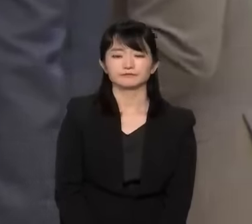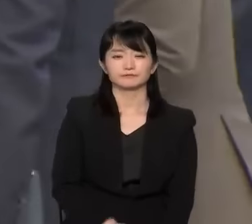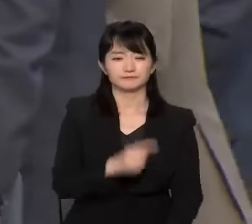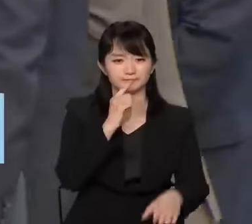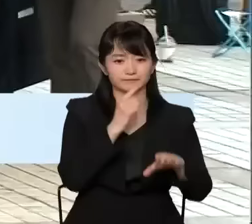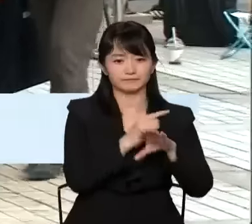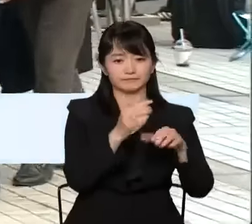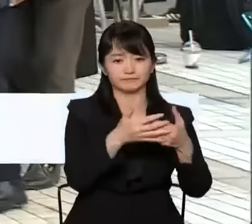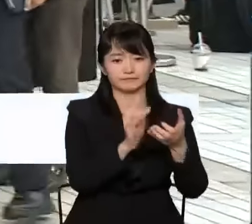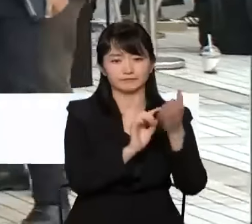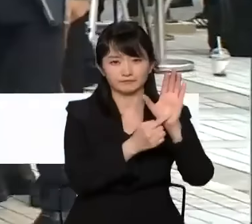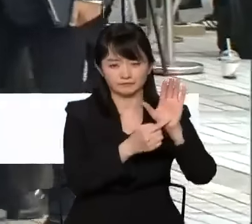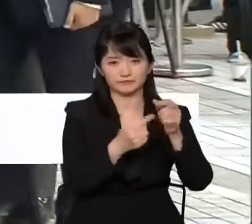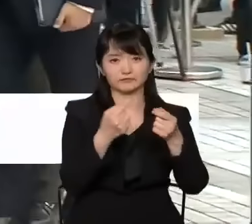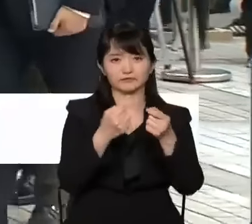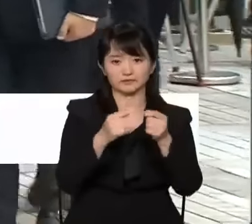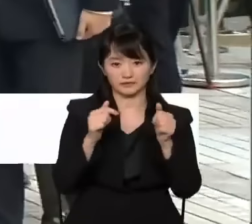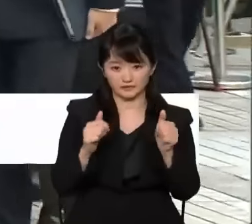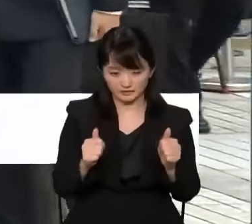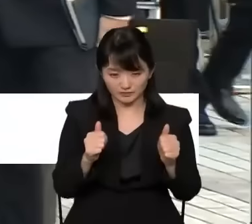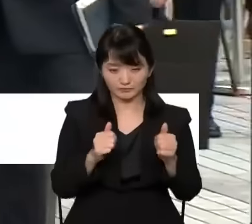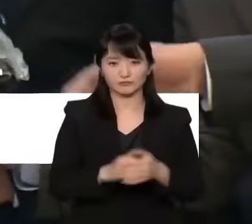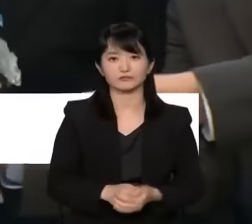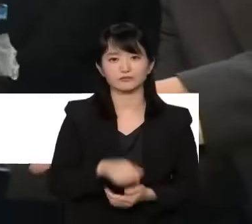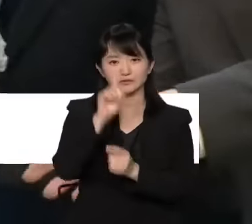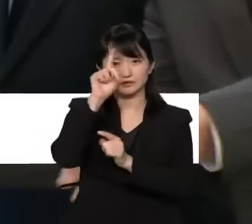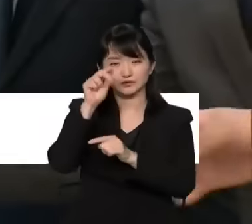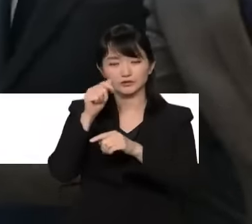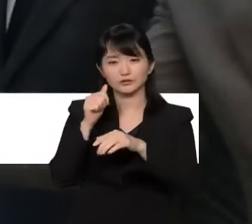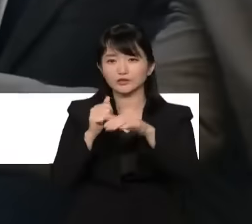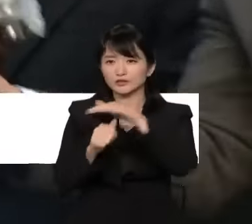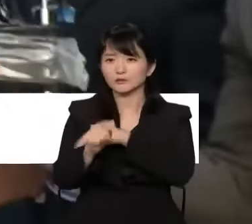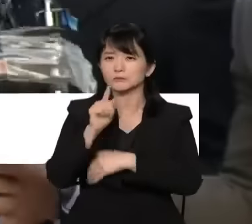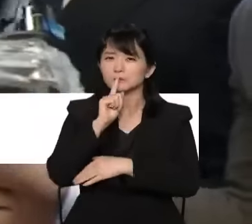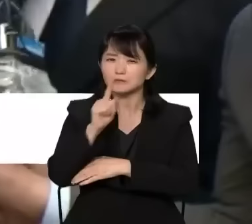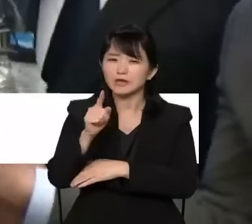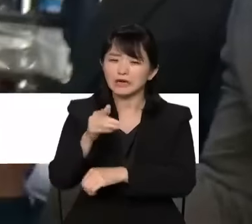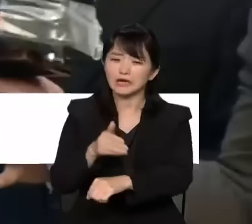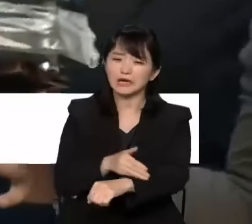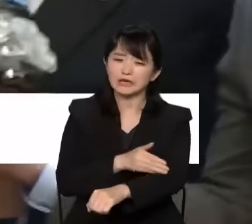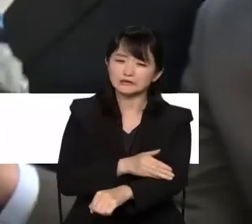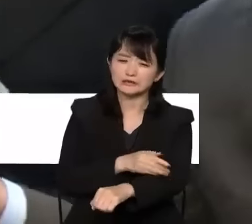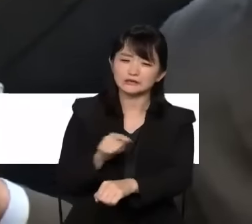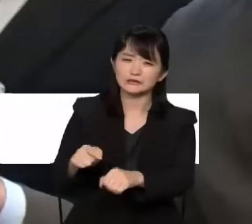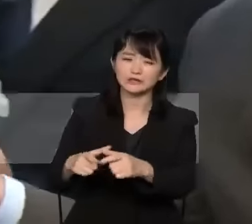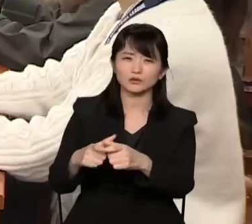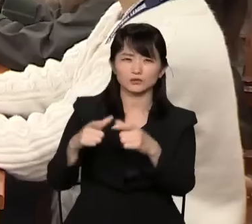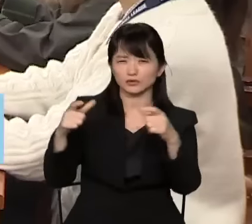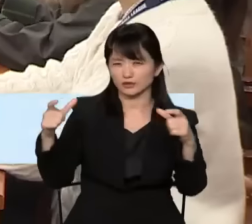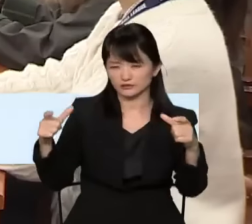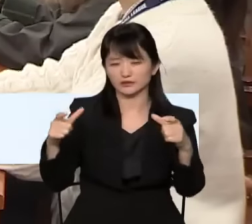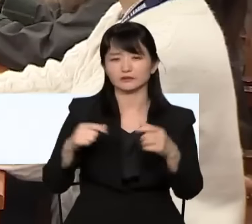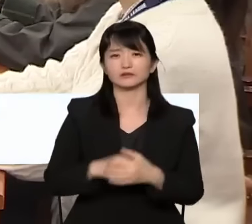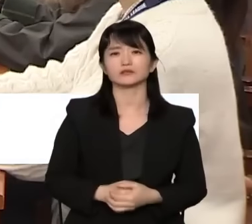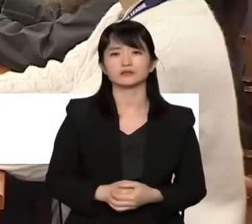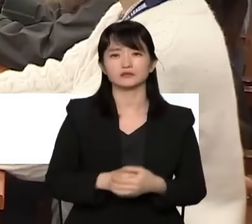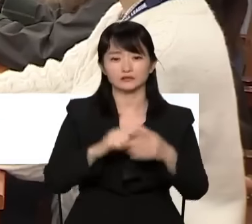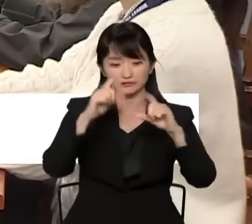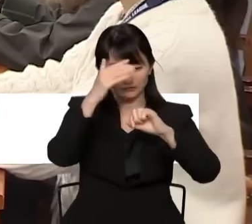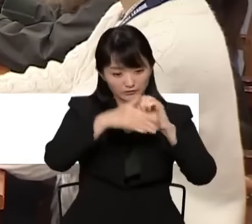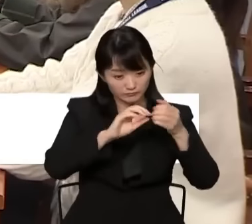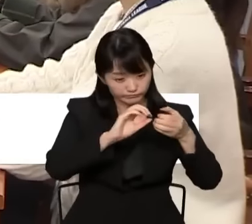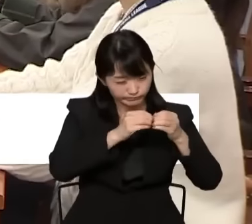민주당은 1심 법원이 이재명 대표의 발언을 지나치게 확대 해석했다고 주장했습니다. 사진이 조작됐다고 말한 걸 발언